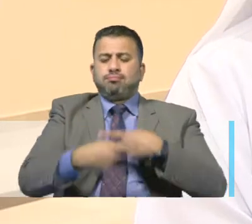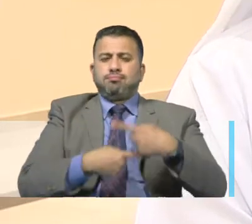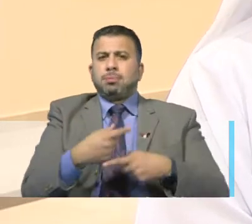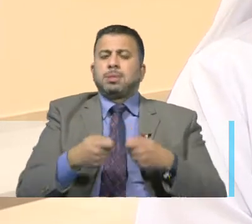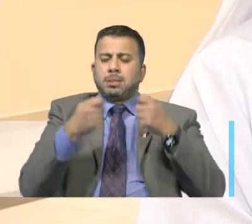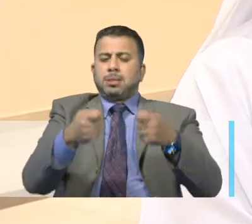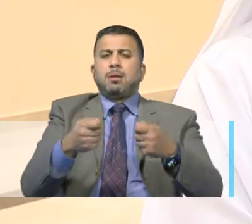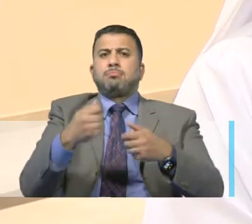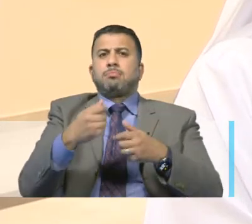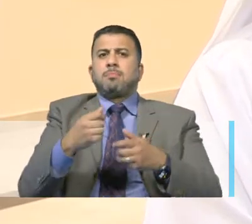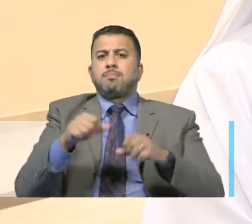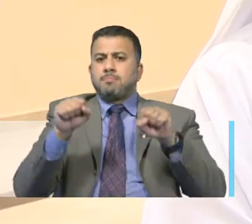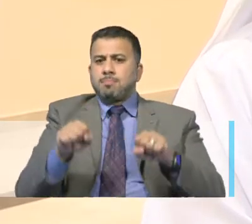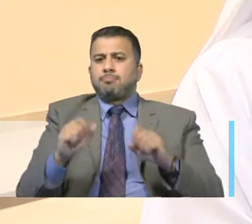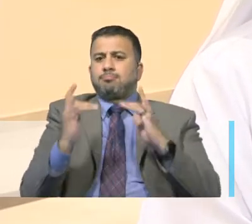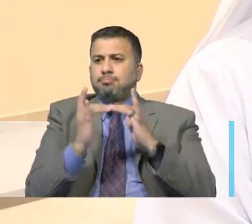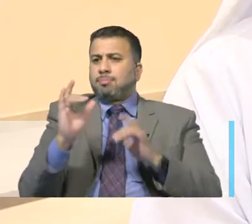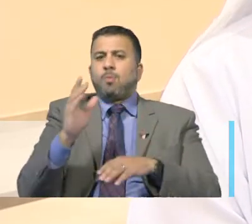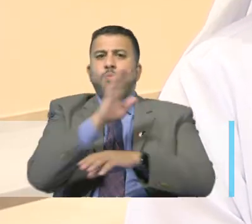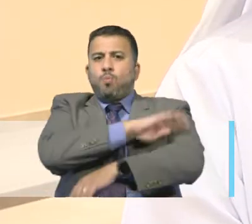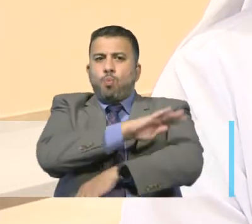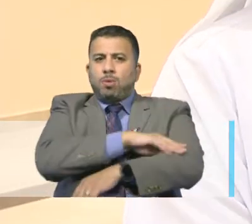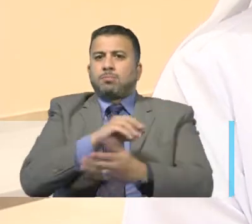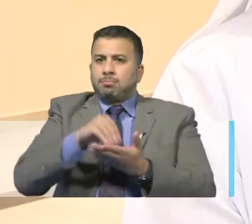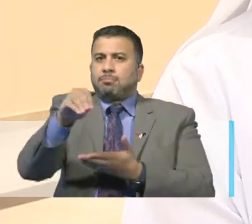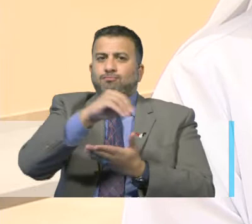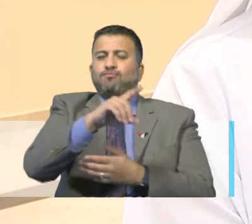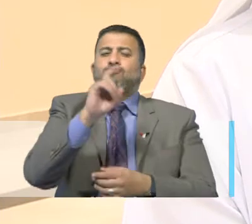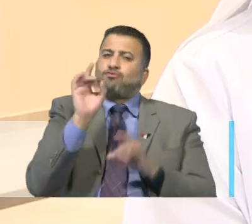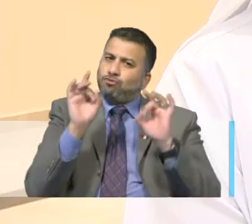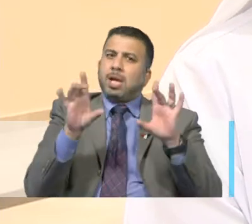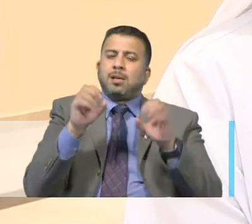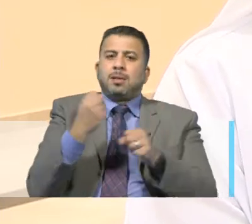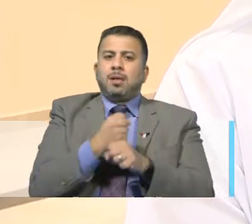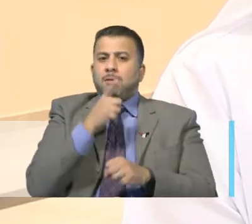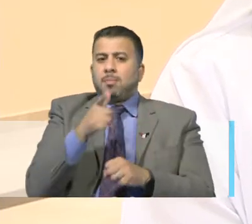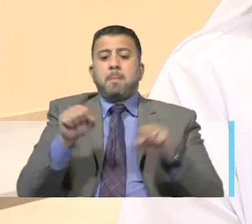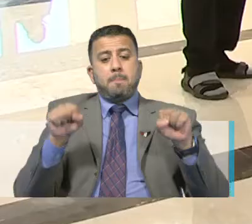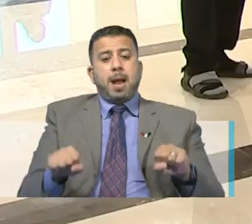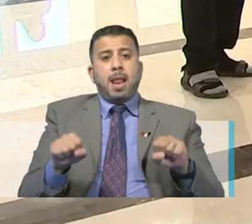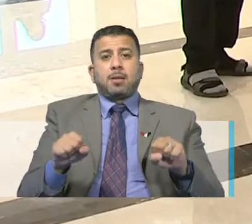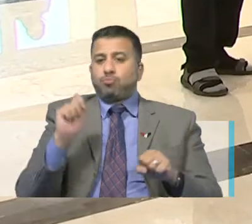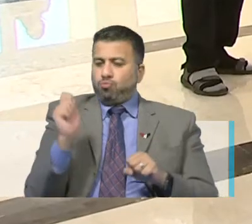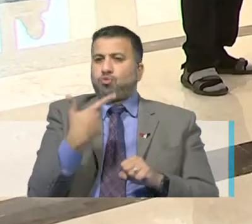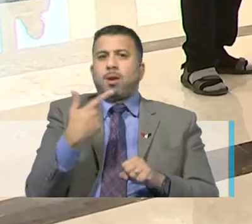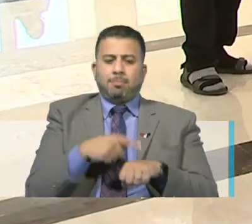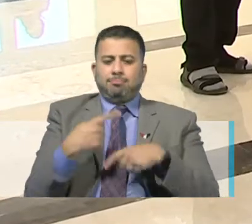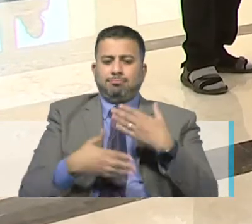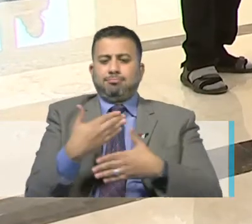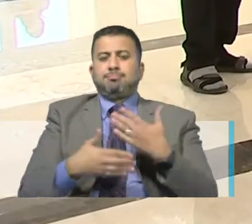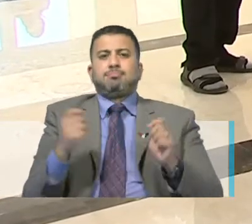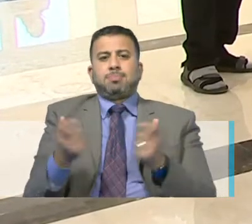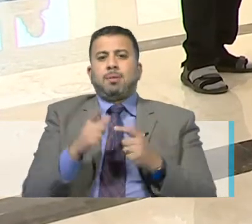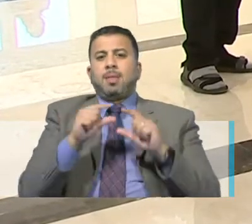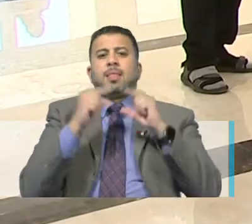الاستلام بتأثيث المكان وتعيين الموظفين، وبإذن الله راح يستغل المجلس بالسرعة الممكنة. اليوم